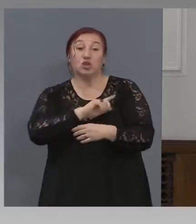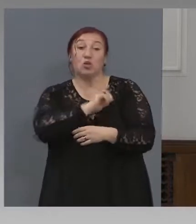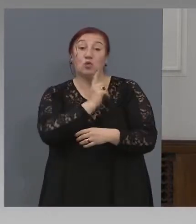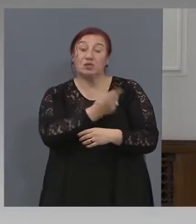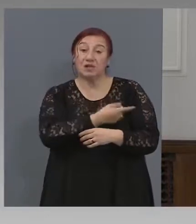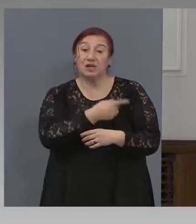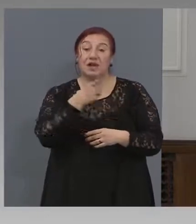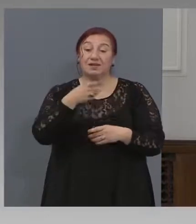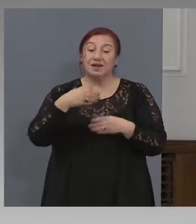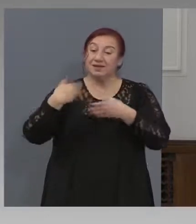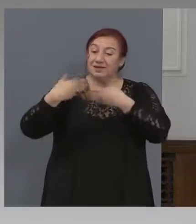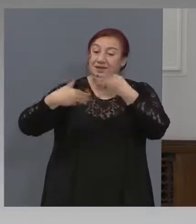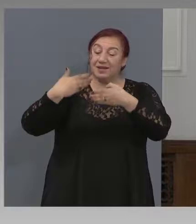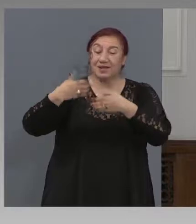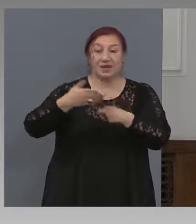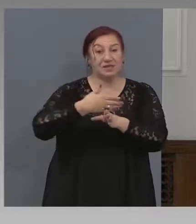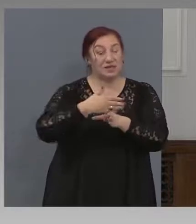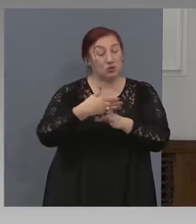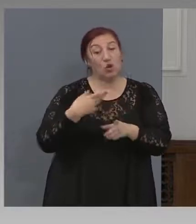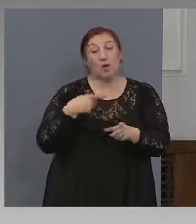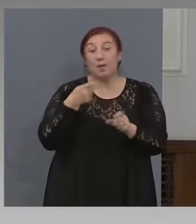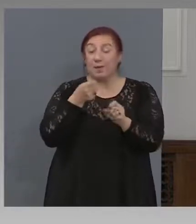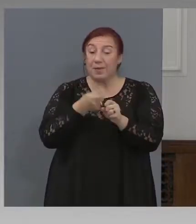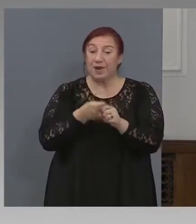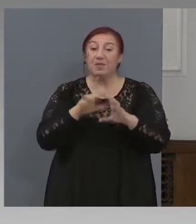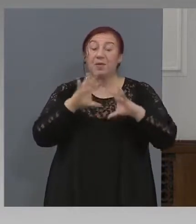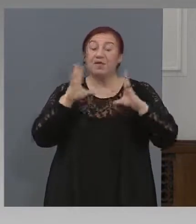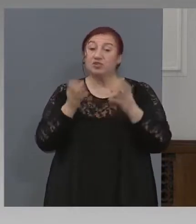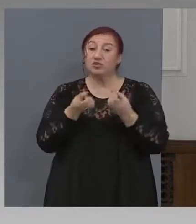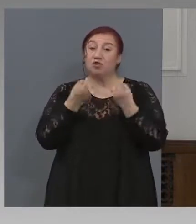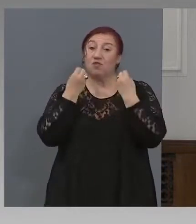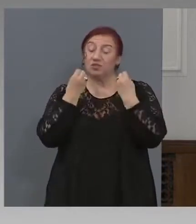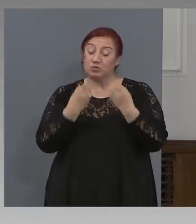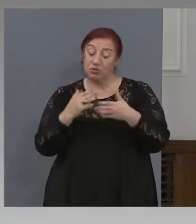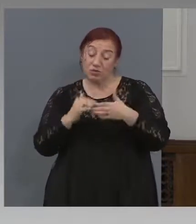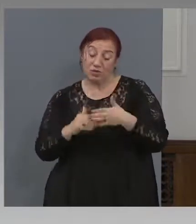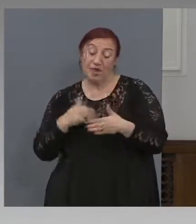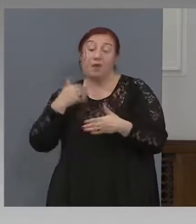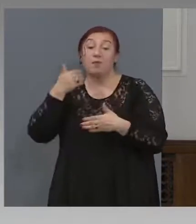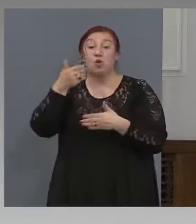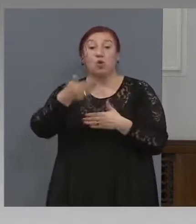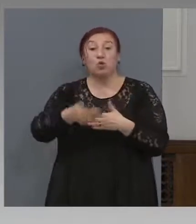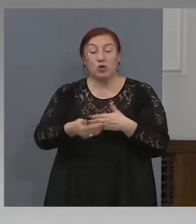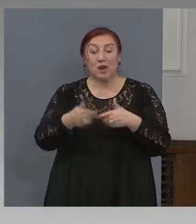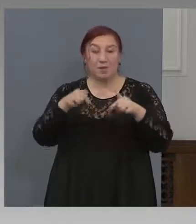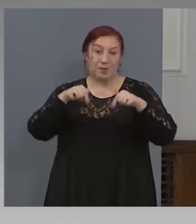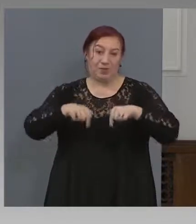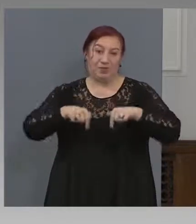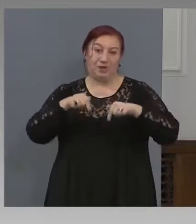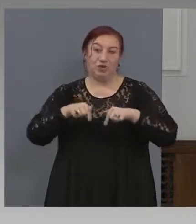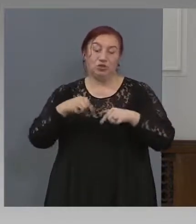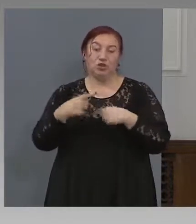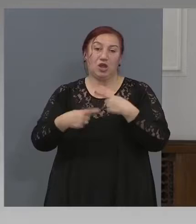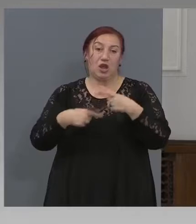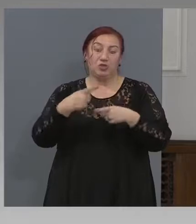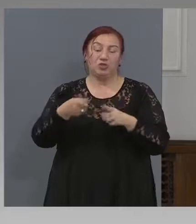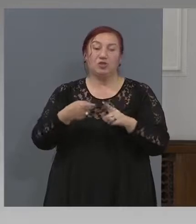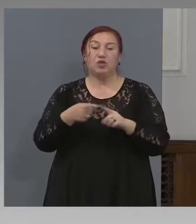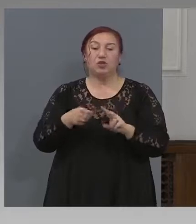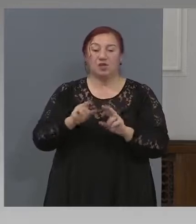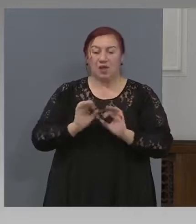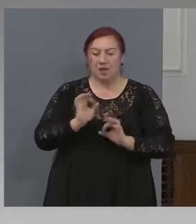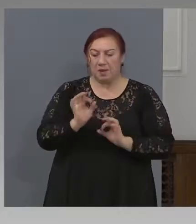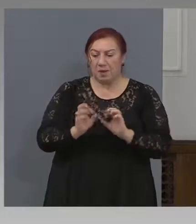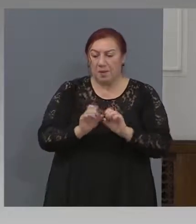тенденции да продължат. И правим всичко възможно да преодолеем настоящите последствия от